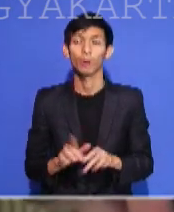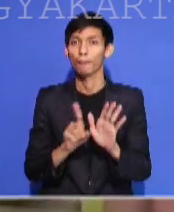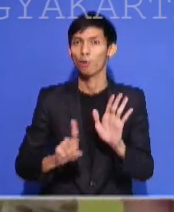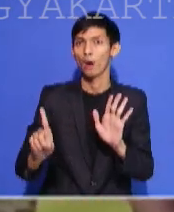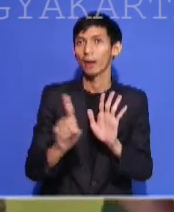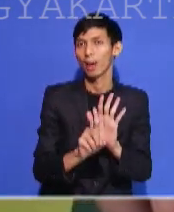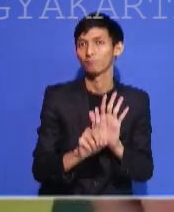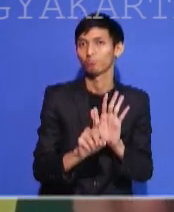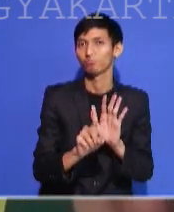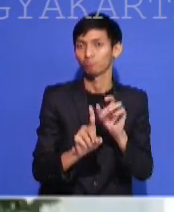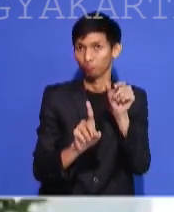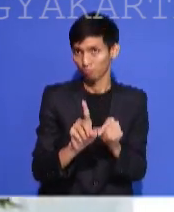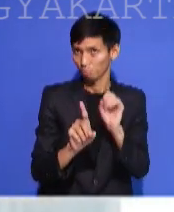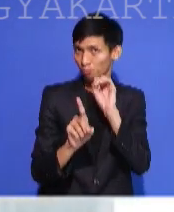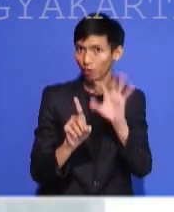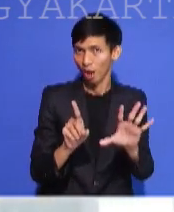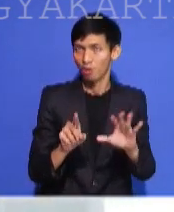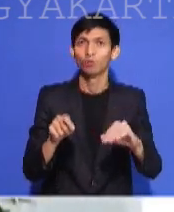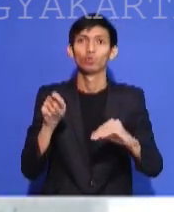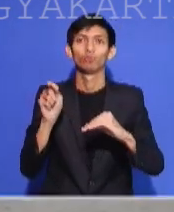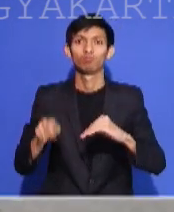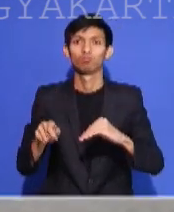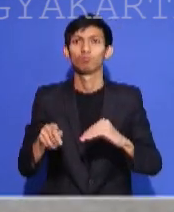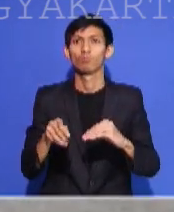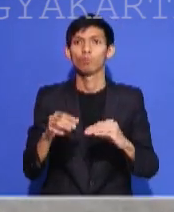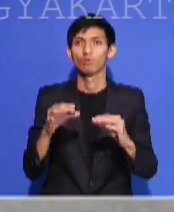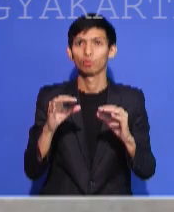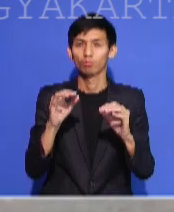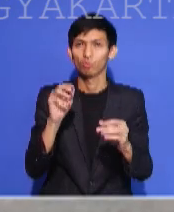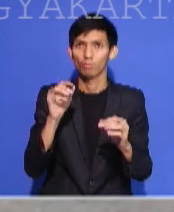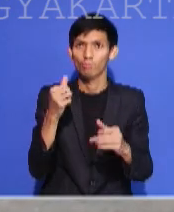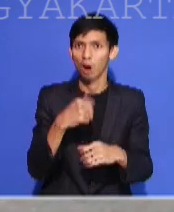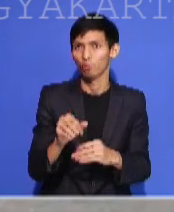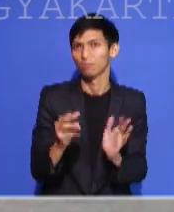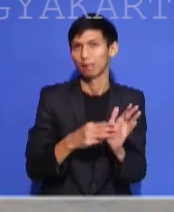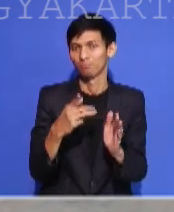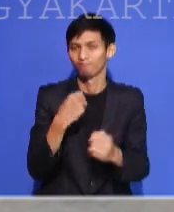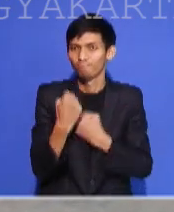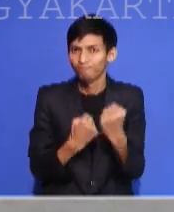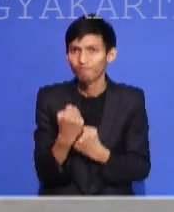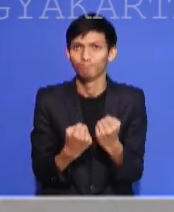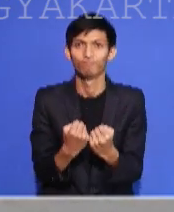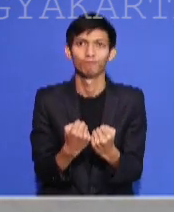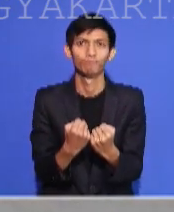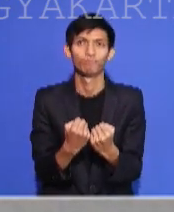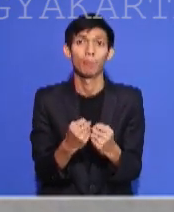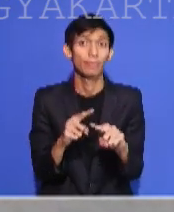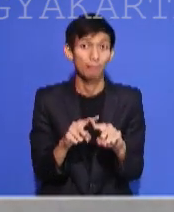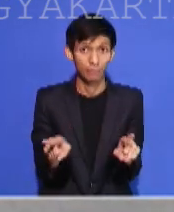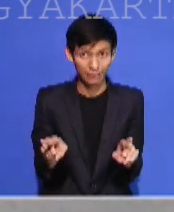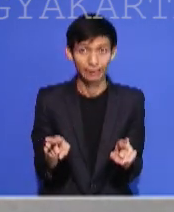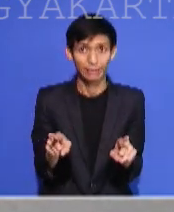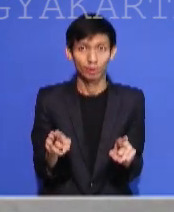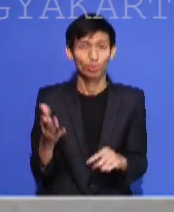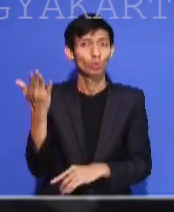mengungkapkan bahwa persidangan edisi terbaru ini menghadirkan saksi dari pihak perusahaan namun terlepas dengan materi-materi yang disampaikan